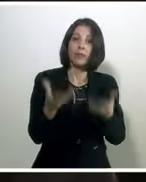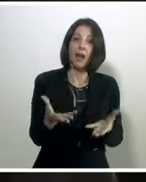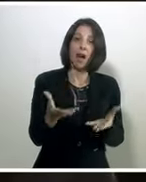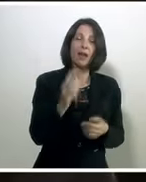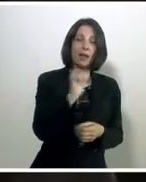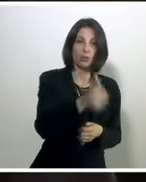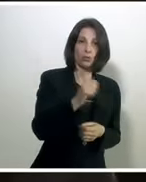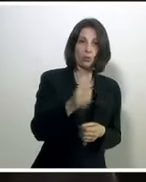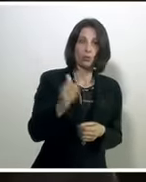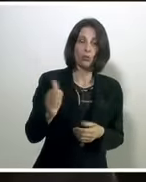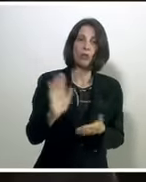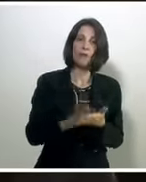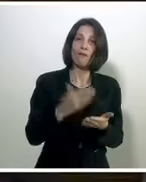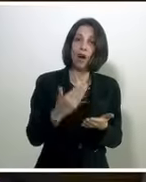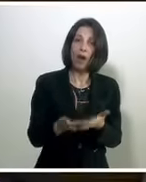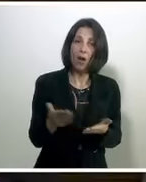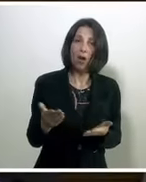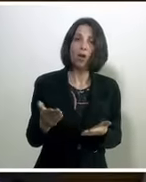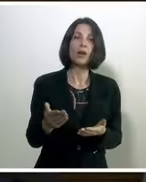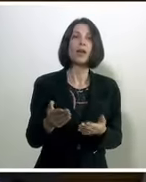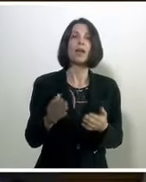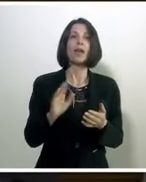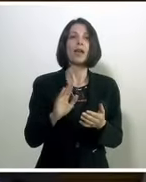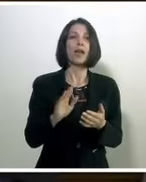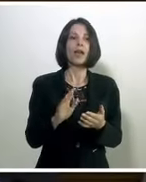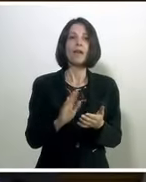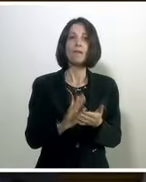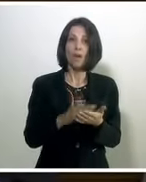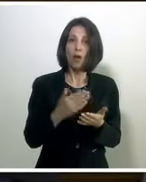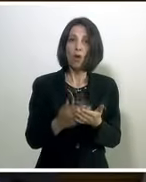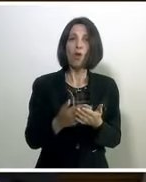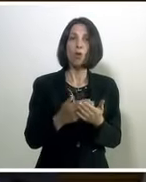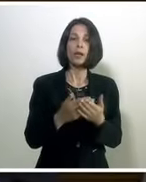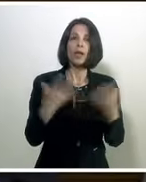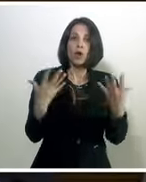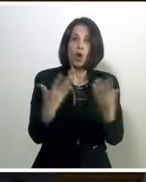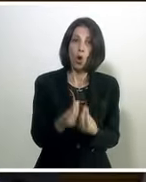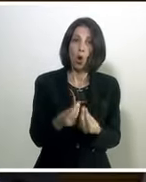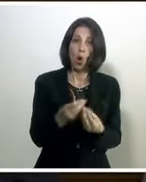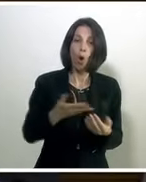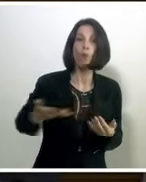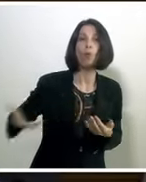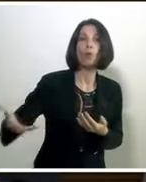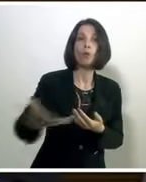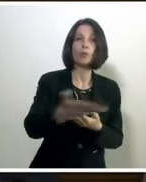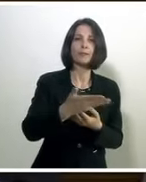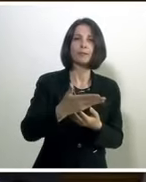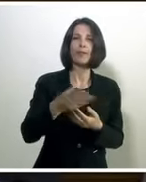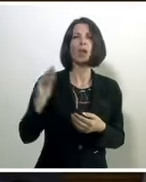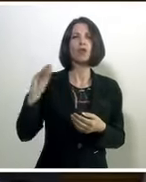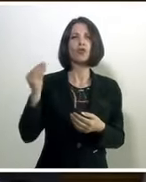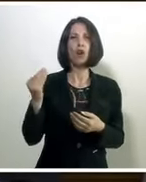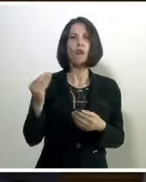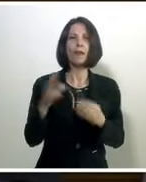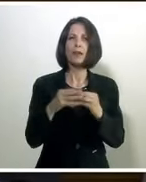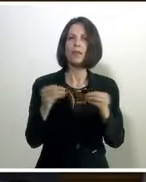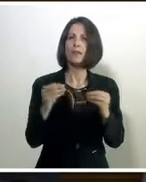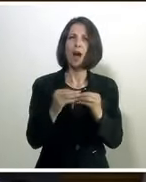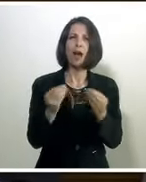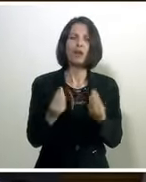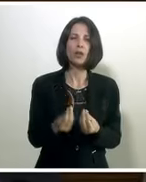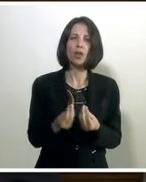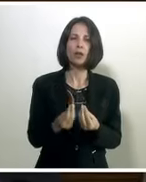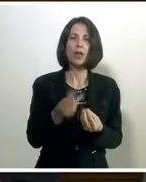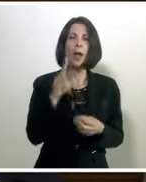in una cordice di valori e voleri comuni è quello che i giovani stanno facendo Quando parlano del cambiamento